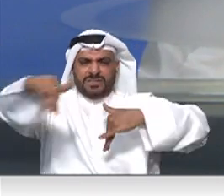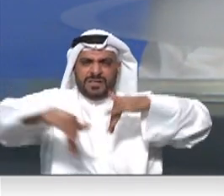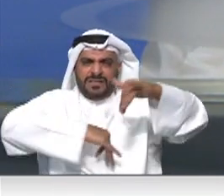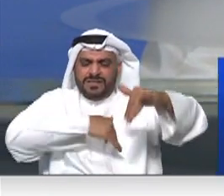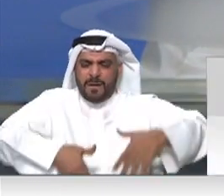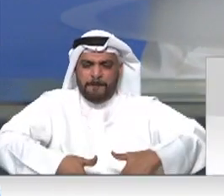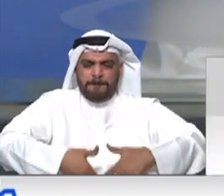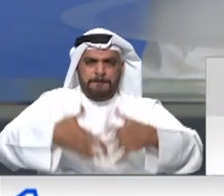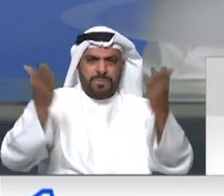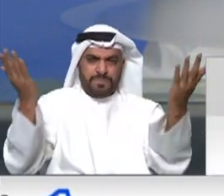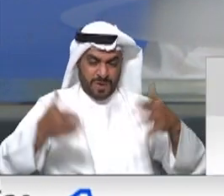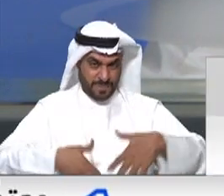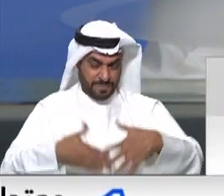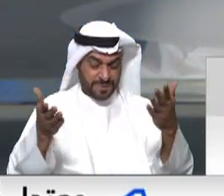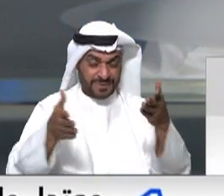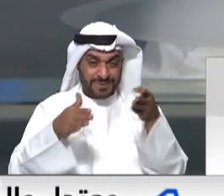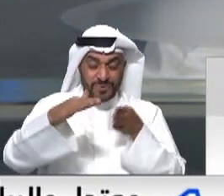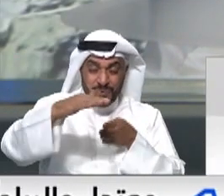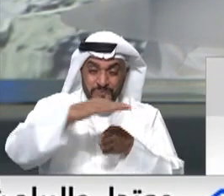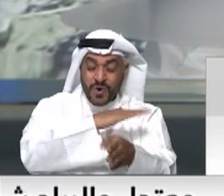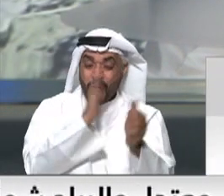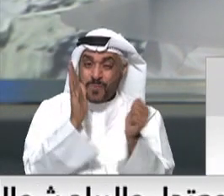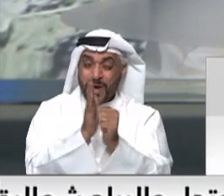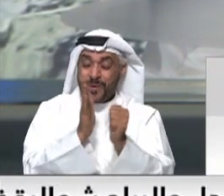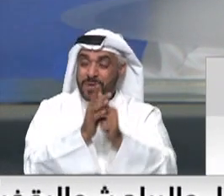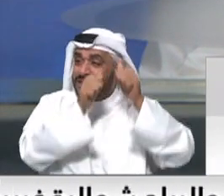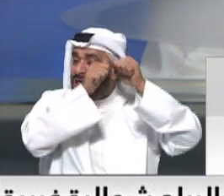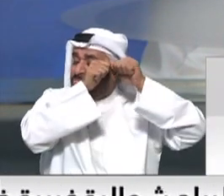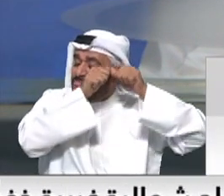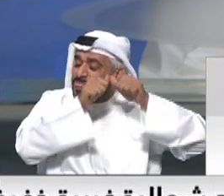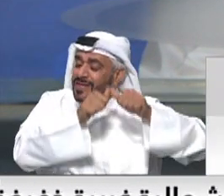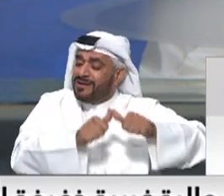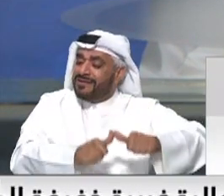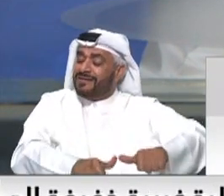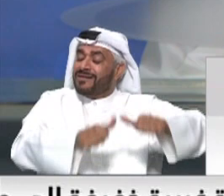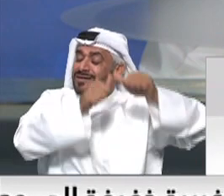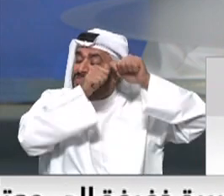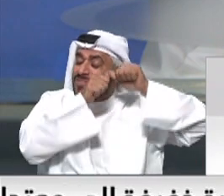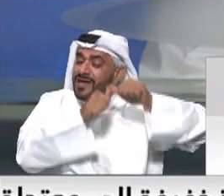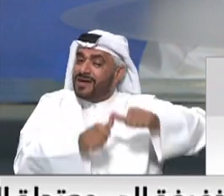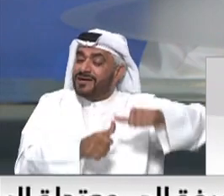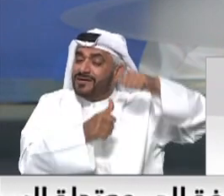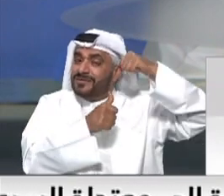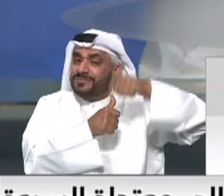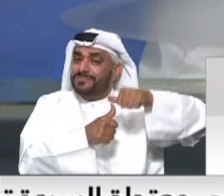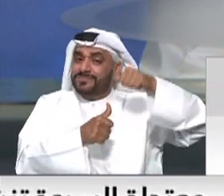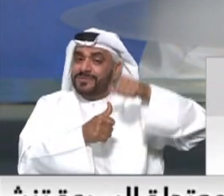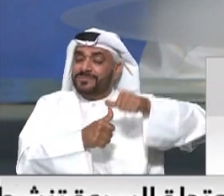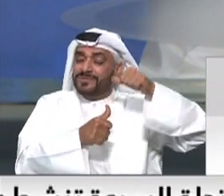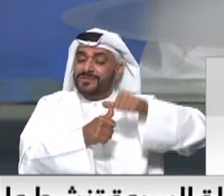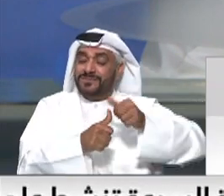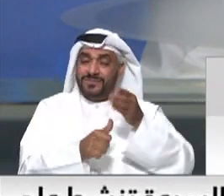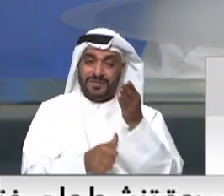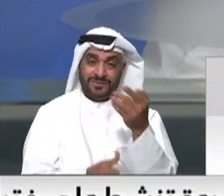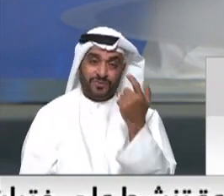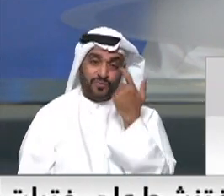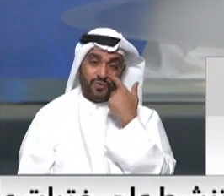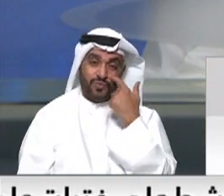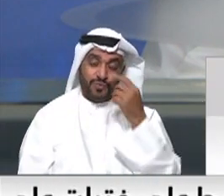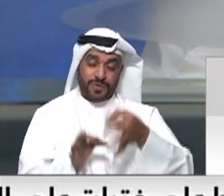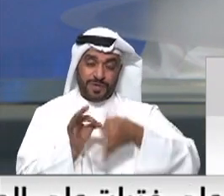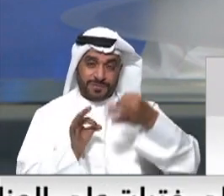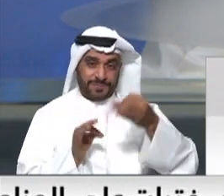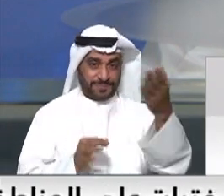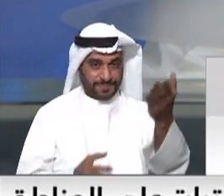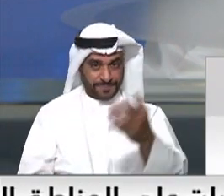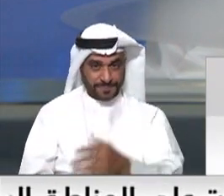منازلهم لما تحمله من ذكريات لهم ولأطفالهم رغم تهديد الاحتلال الإسرائيلي لهم. للمزيد في سياق